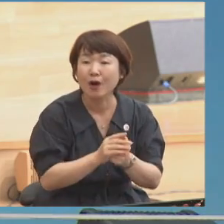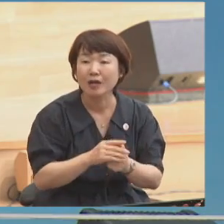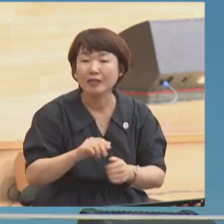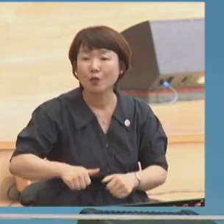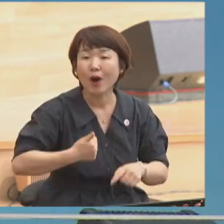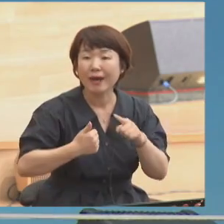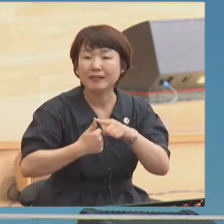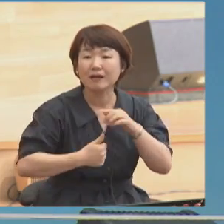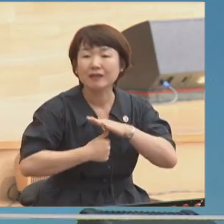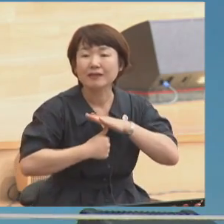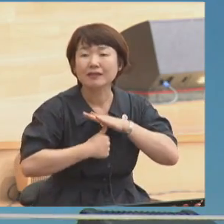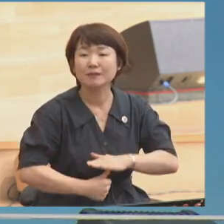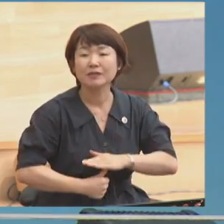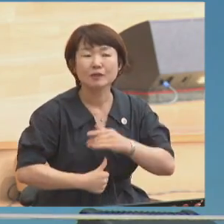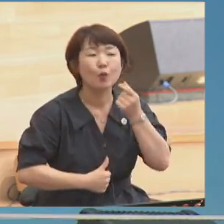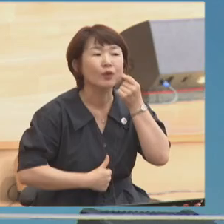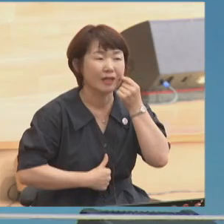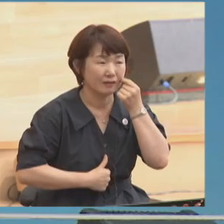통제되지 않는 분노,